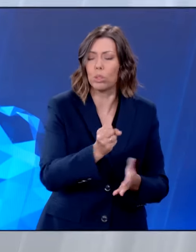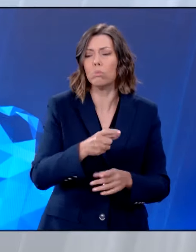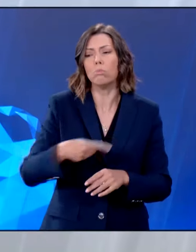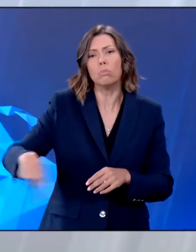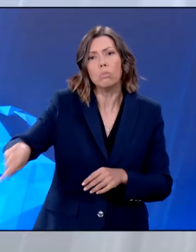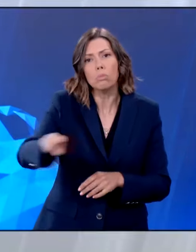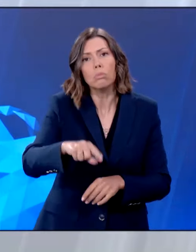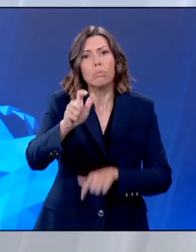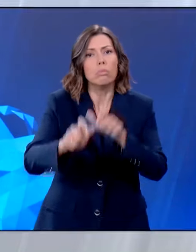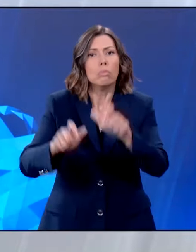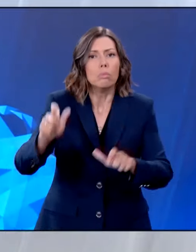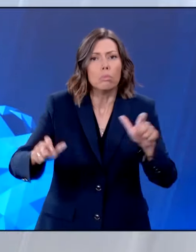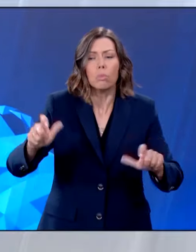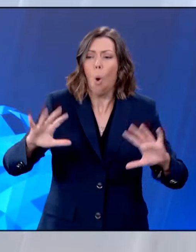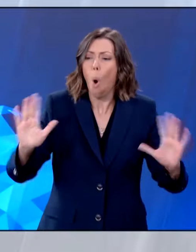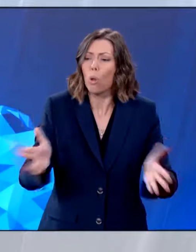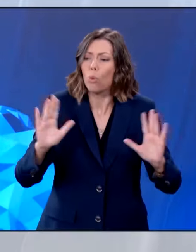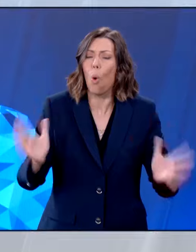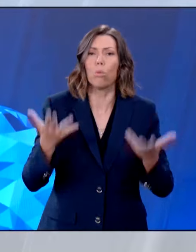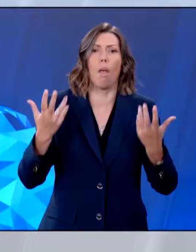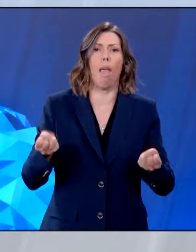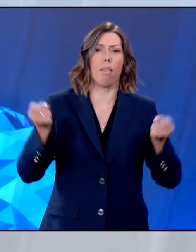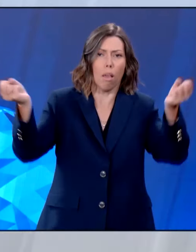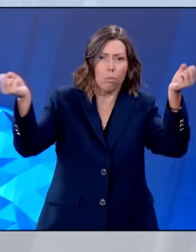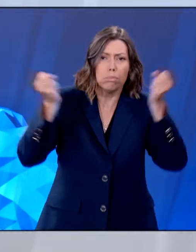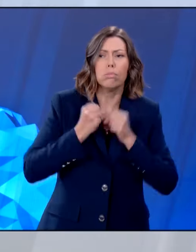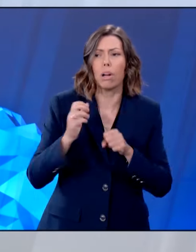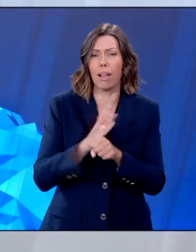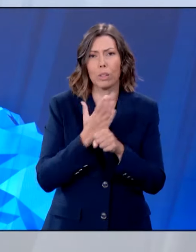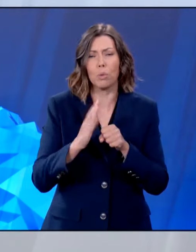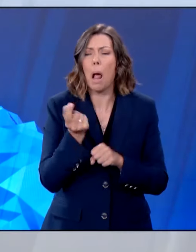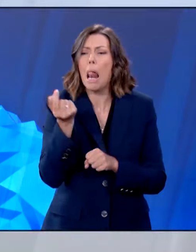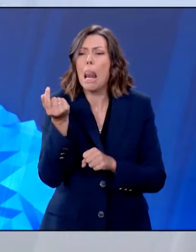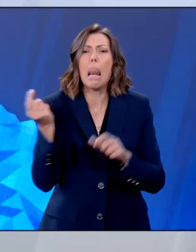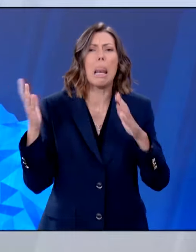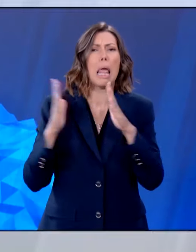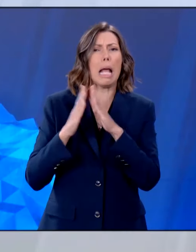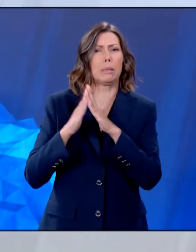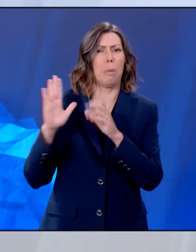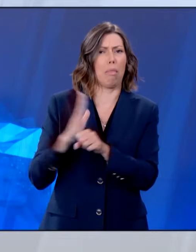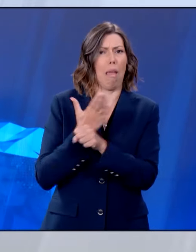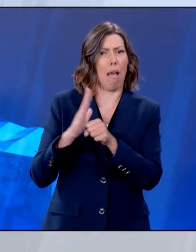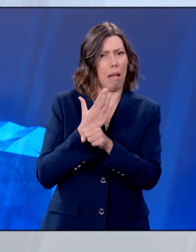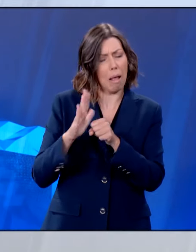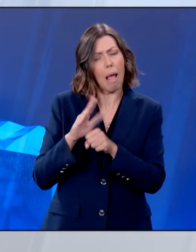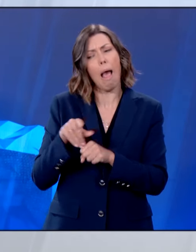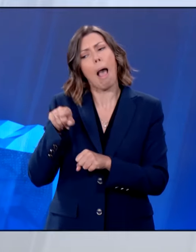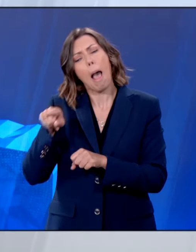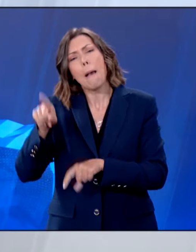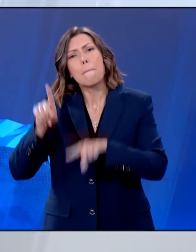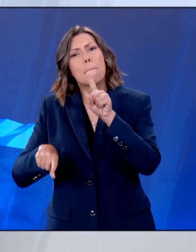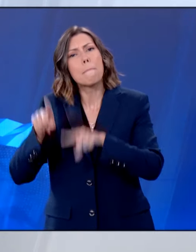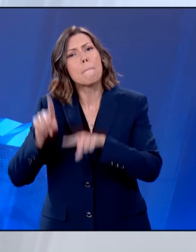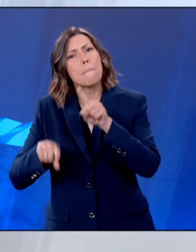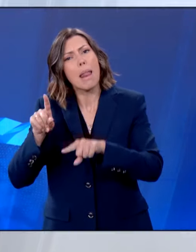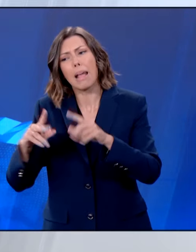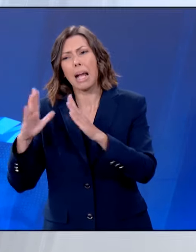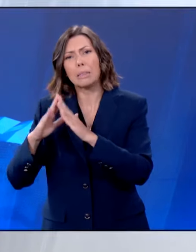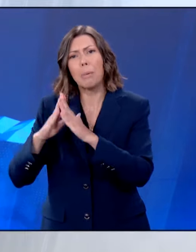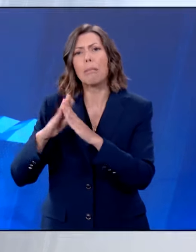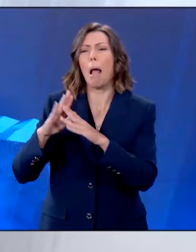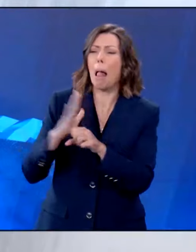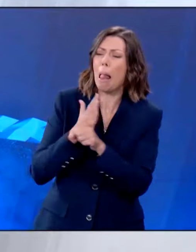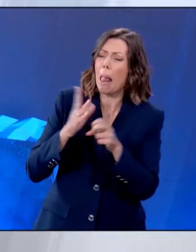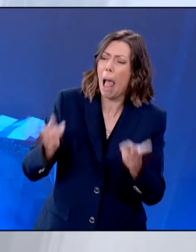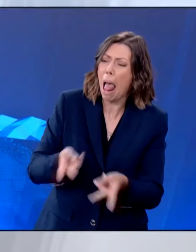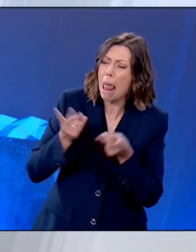έχει προκύψει σε ζημιά. Τα λίγα σπίτια τα οποία ενδεχομένως έχουν καταστραφεί, μερικώς, ακόμα πιο λίγα ολοκληρωτικώς.